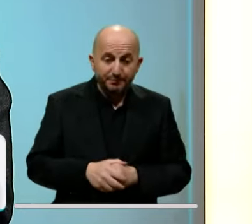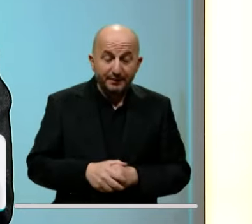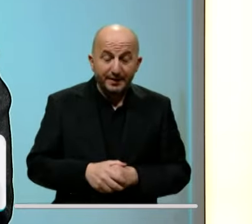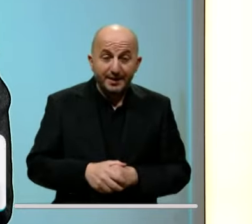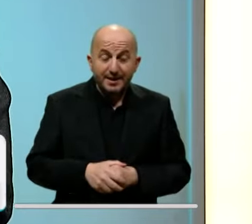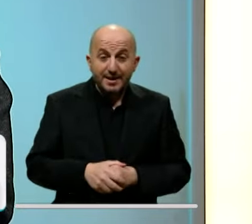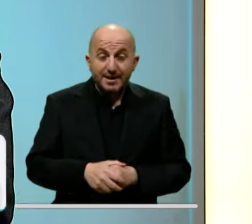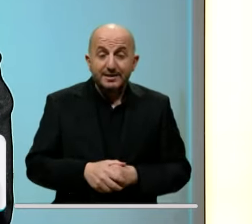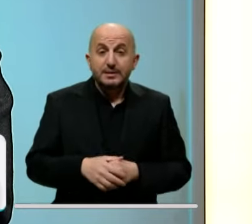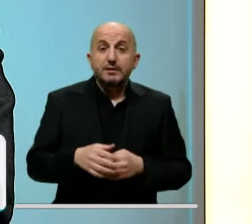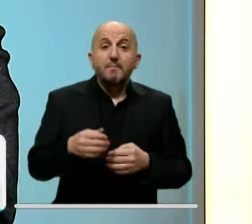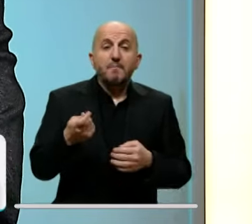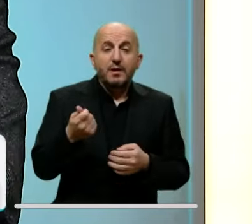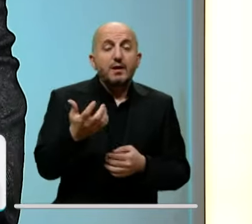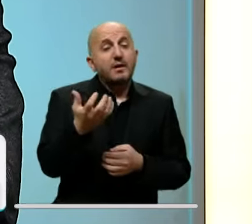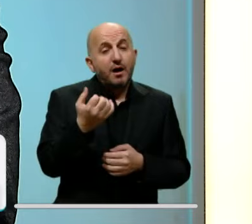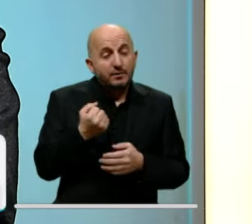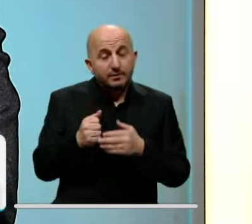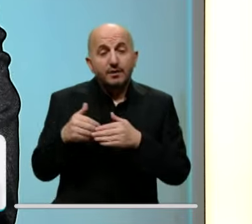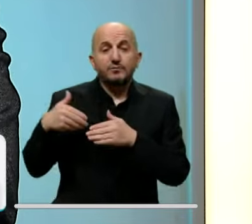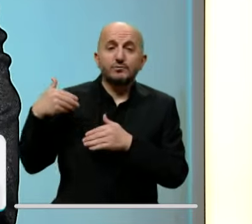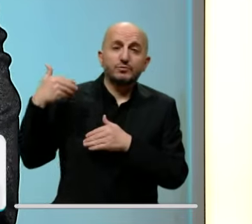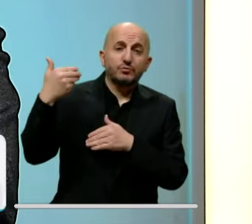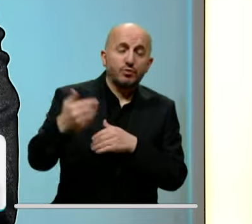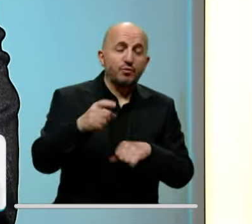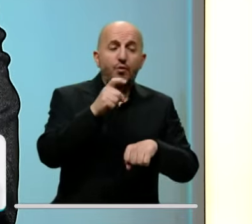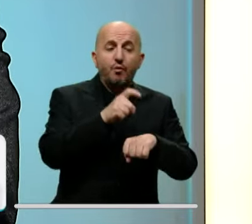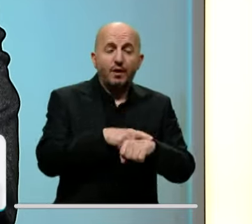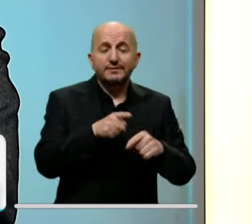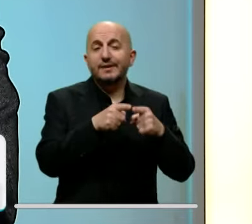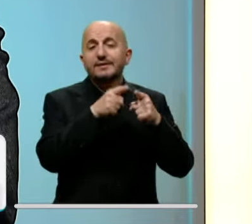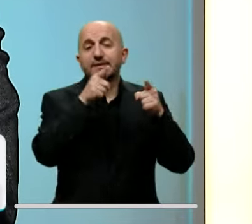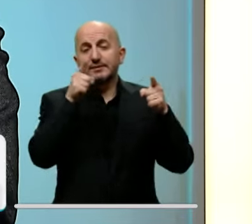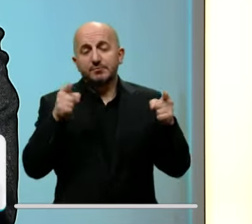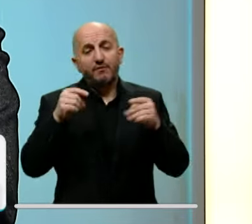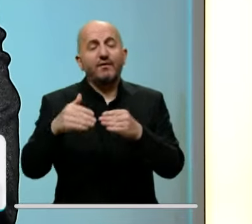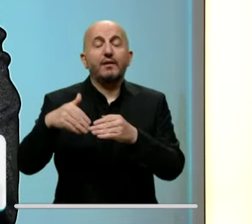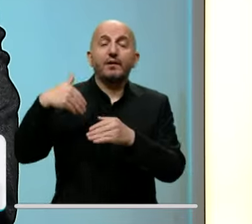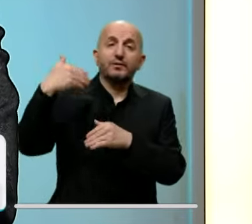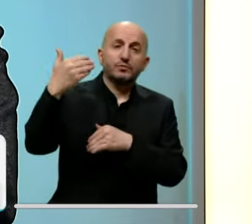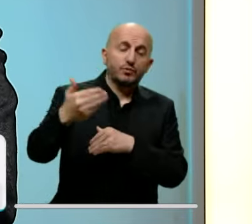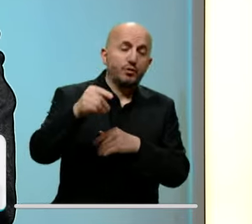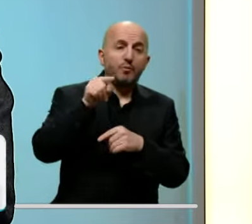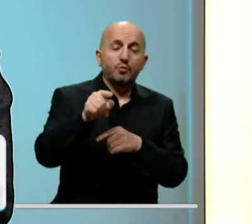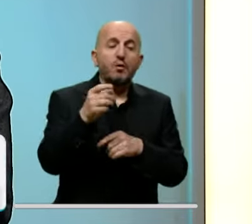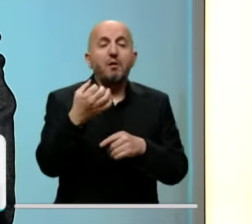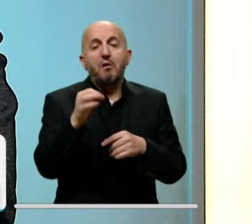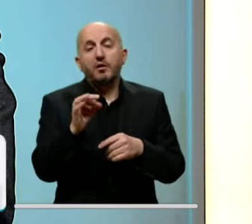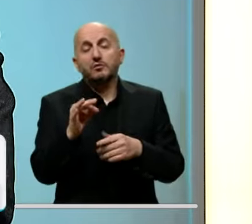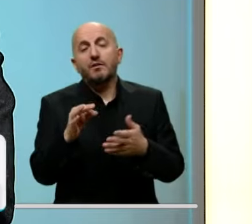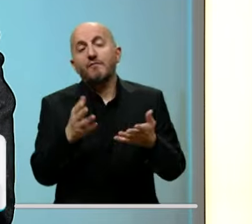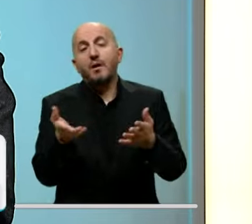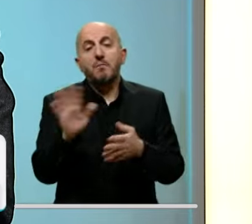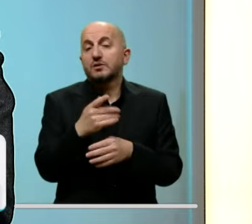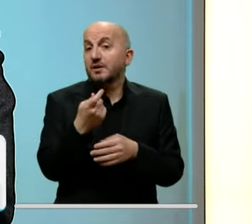zimmetine girdikten sonra biz bunu e o andan itibaren daha sonra bunu Altına veya başka bir